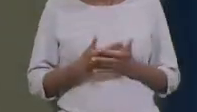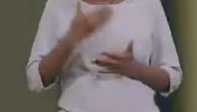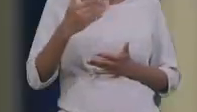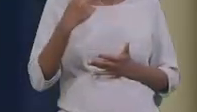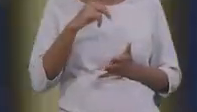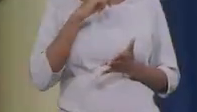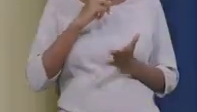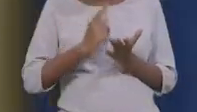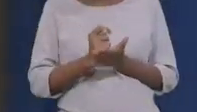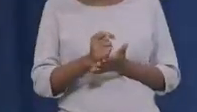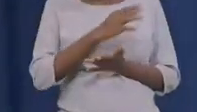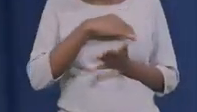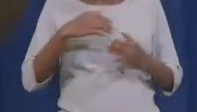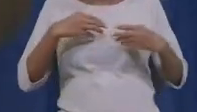vie.